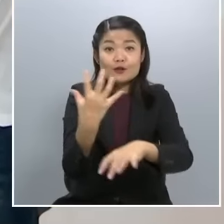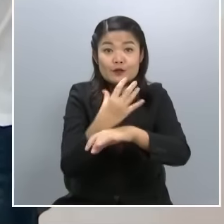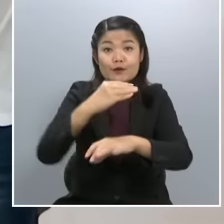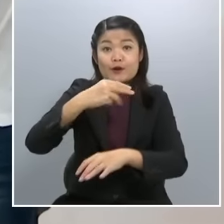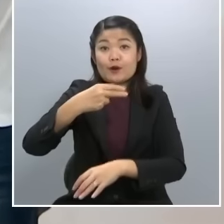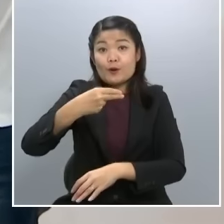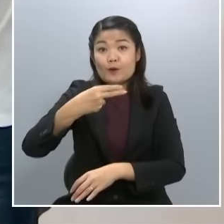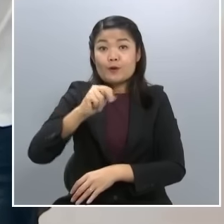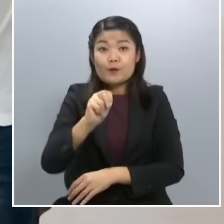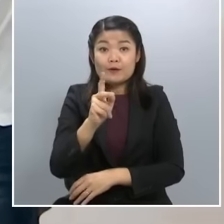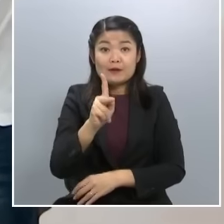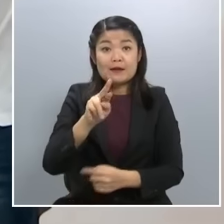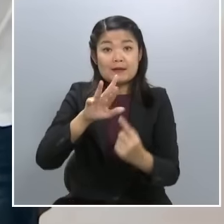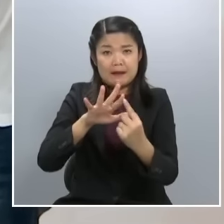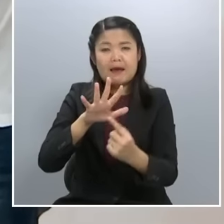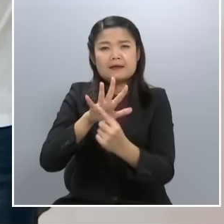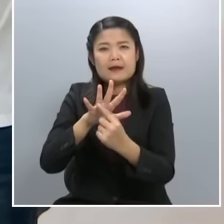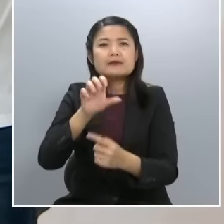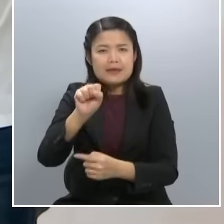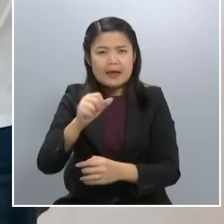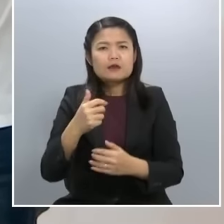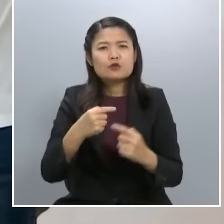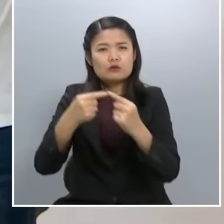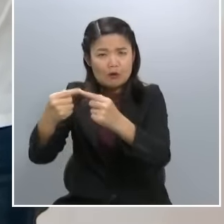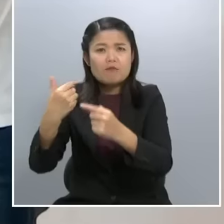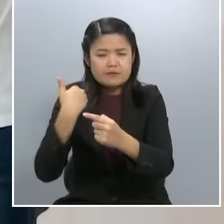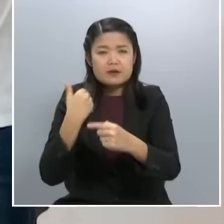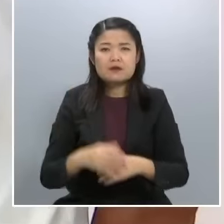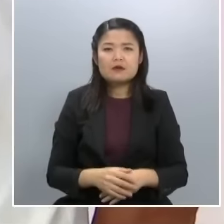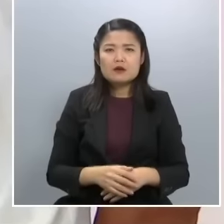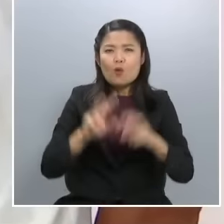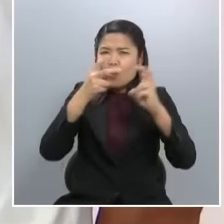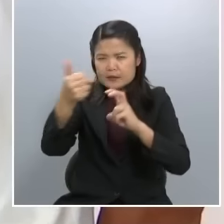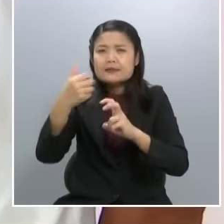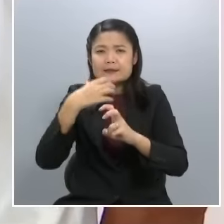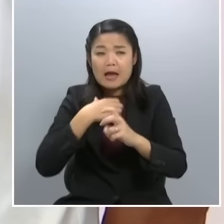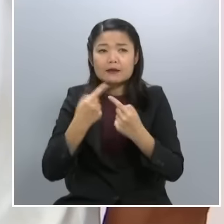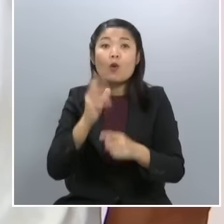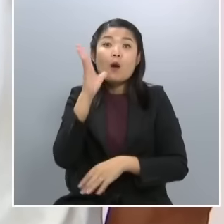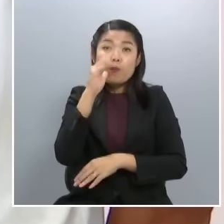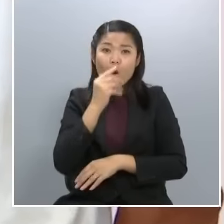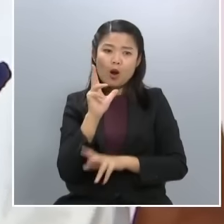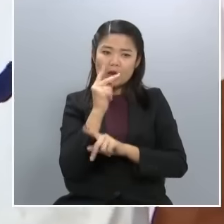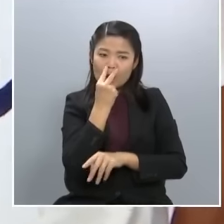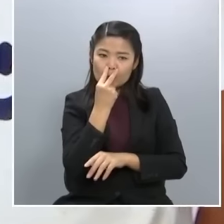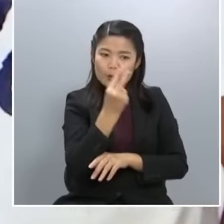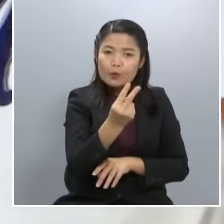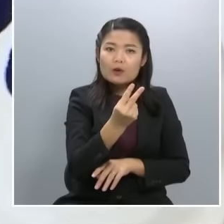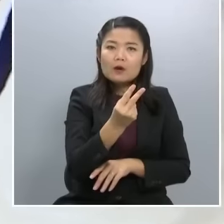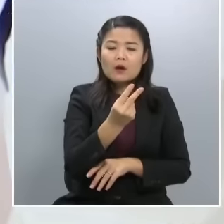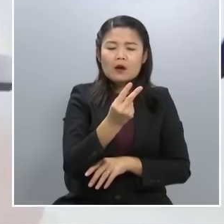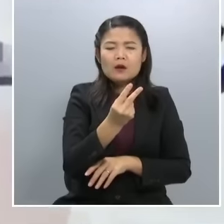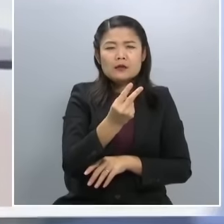คุณผู้ชมครับจริงๆแล้ววันเนี้ยเราจะทำเรื่องอื่นนะครับแต่ว่าพ่อของเด็กเนี่ยวันนั้นดูข่าวแล้วก็บอกเลยบอกว่า